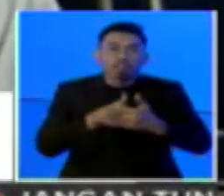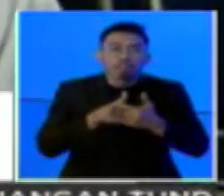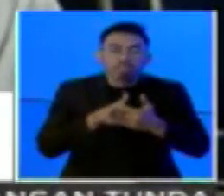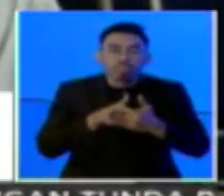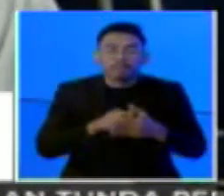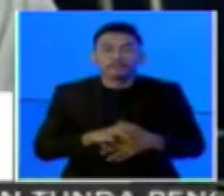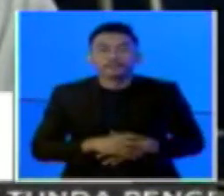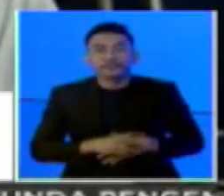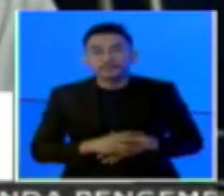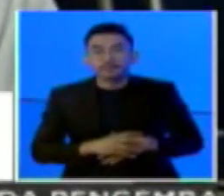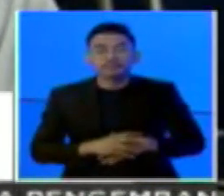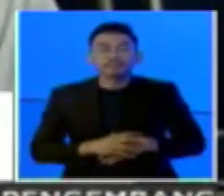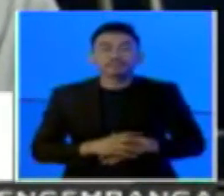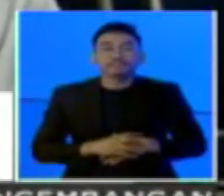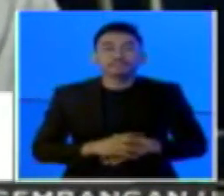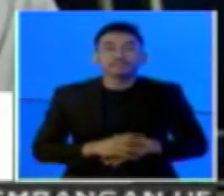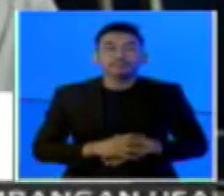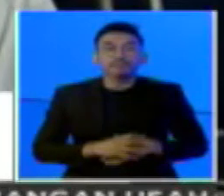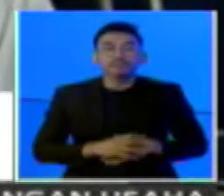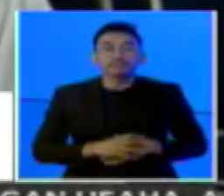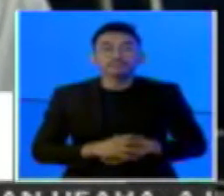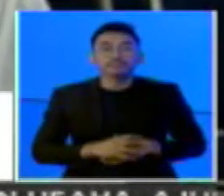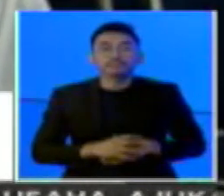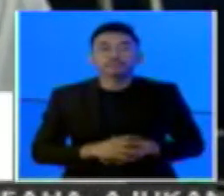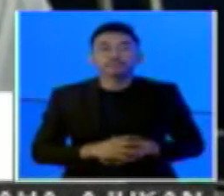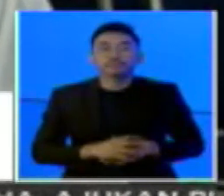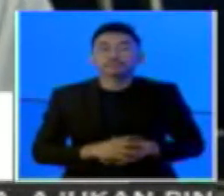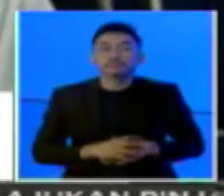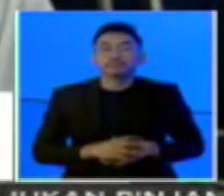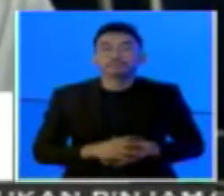Tapi spektrumnya luas, mulai dari seperti sakit gigi,